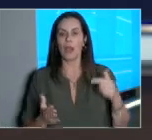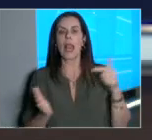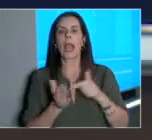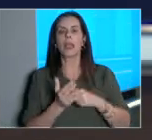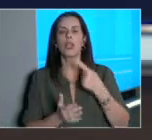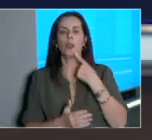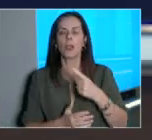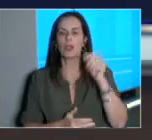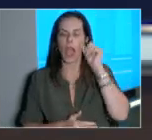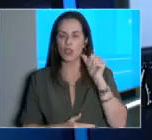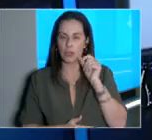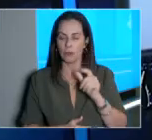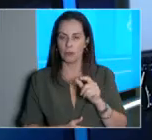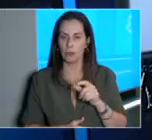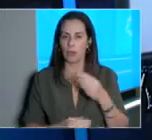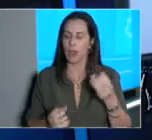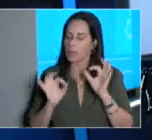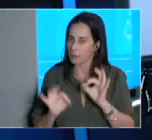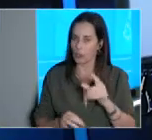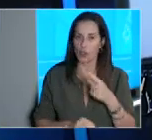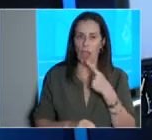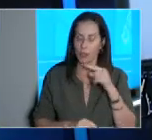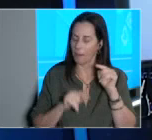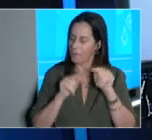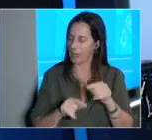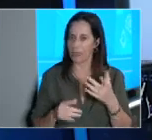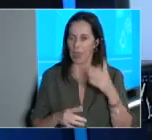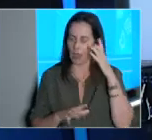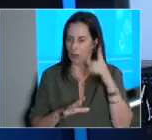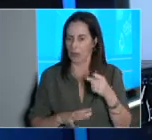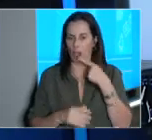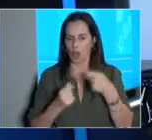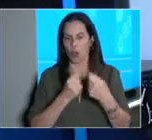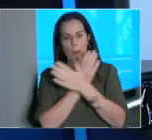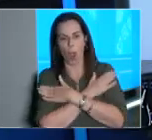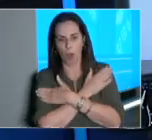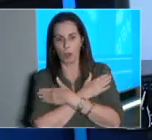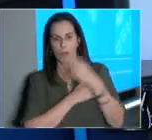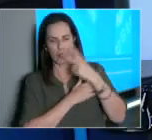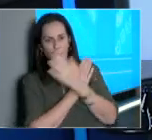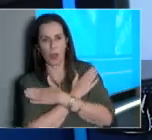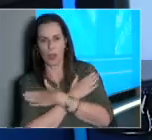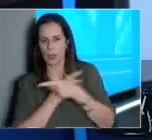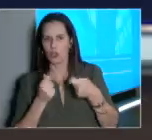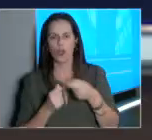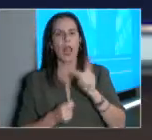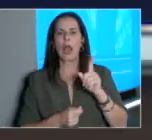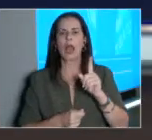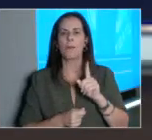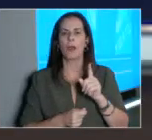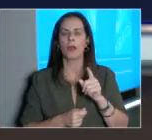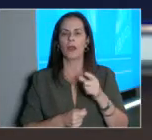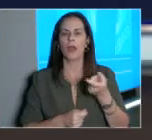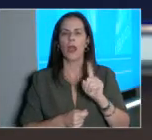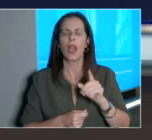אני אומר את האשכנזים. הדברים האלה הם לגיטימיים, אבל כשאתה מוביל את זה למסקנה של המרוקאים... ודאי מרוקאים. למה הם לא התנערו